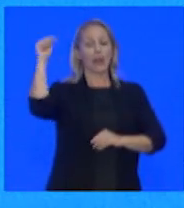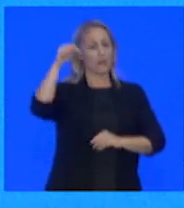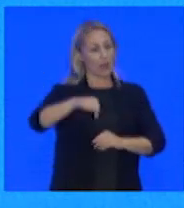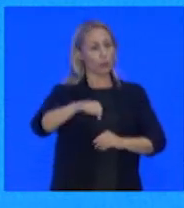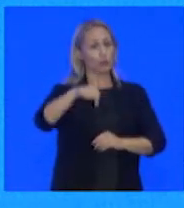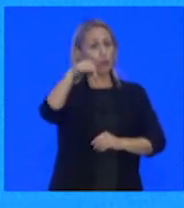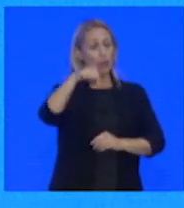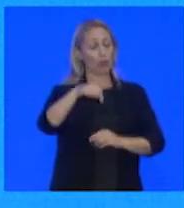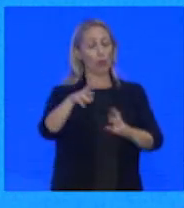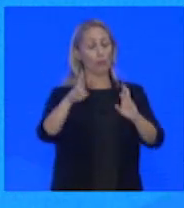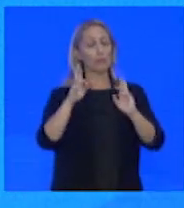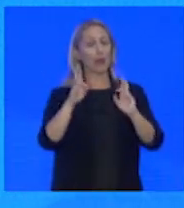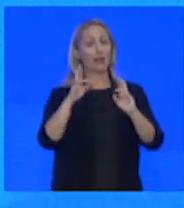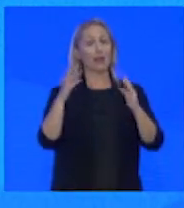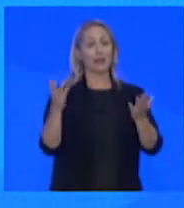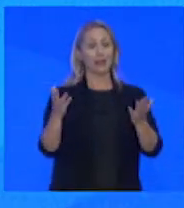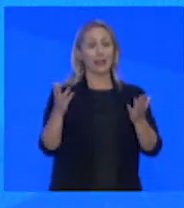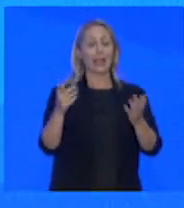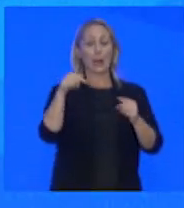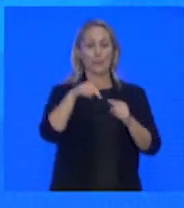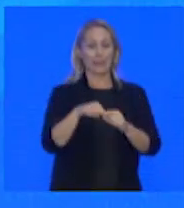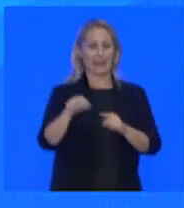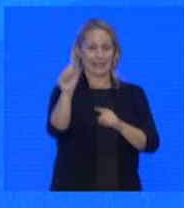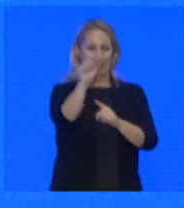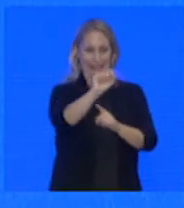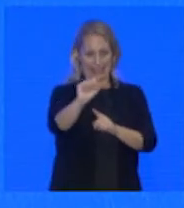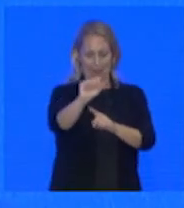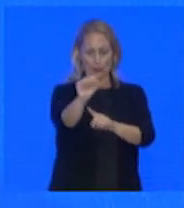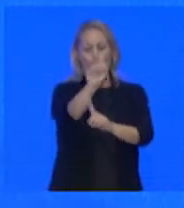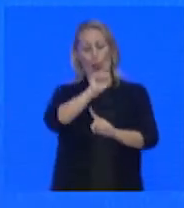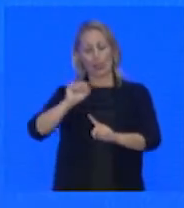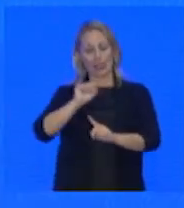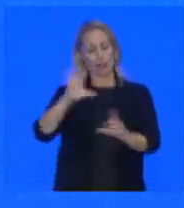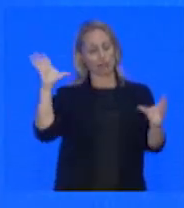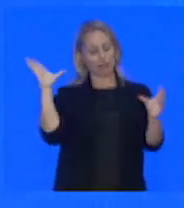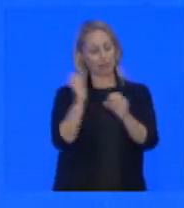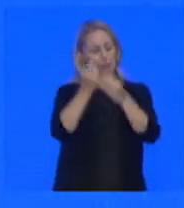εδώ, αλλά μία εβδομάδα νωρίτερα. Έτσι και έγινε.